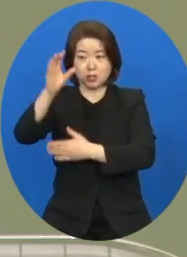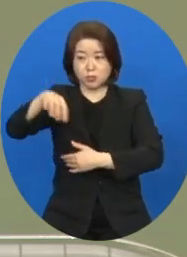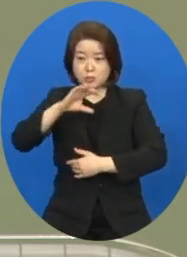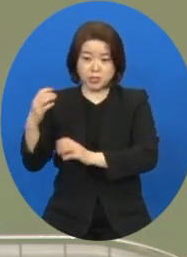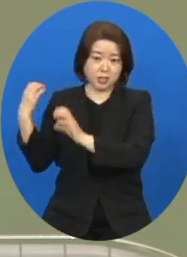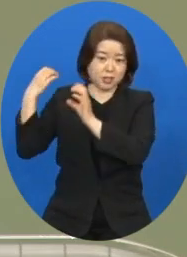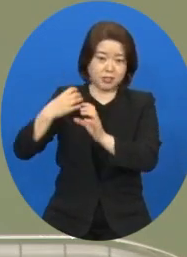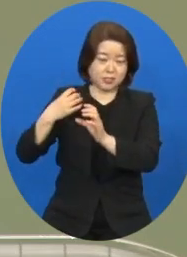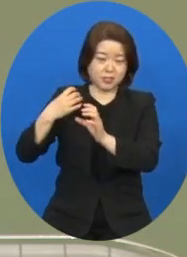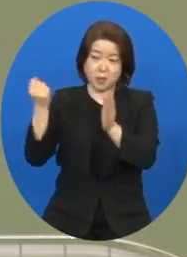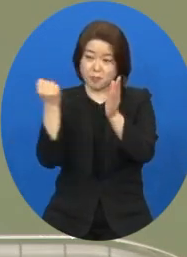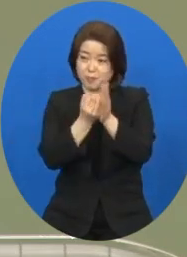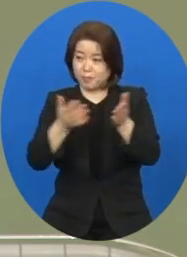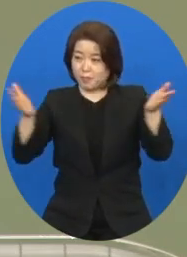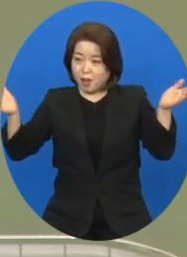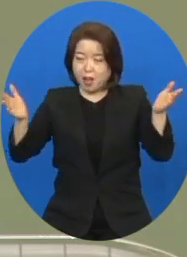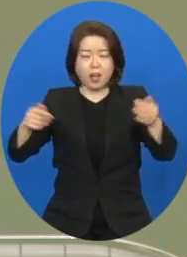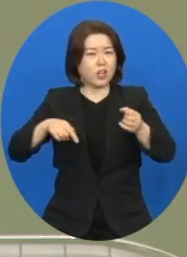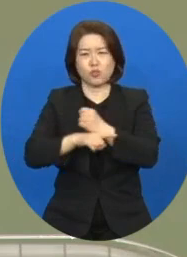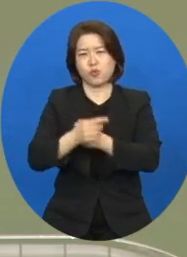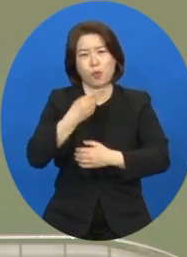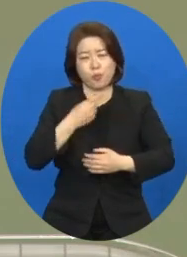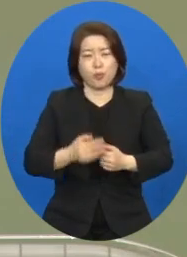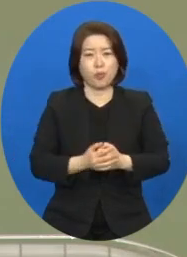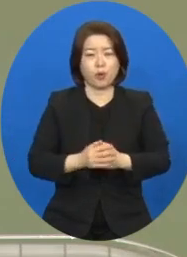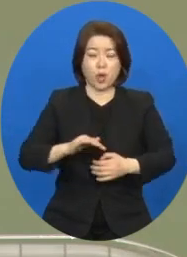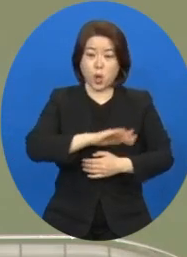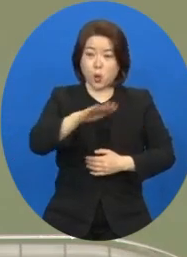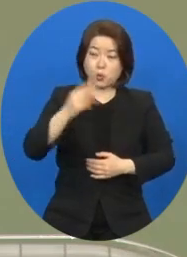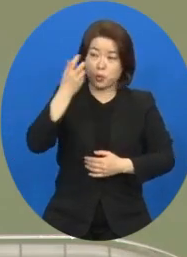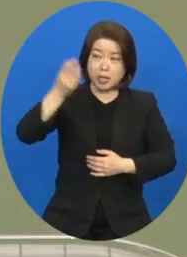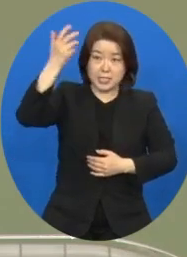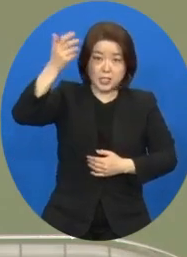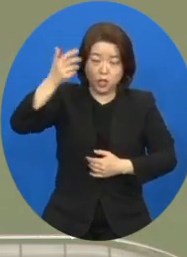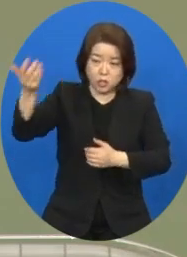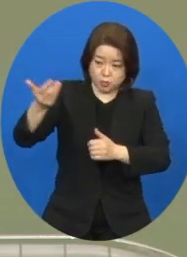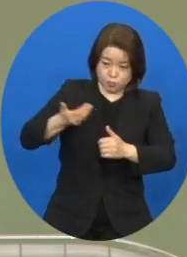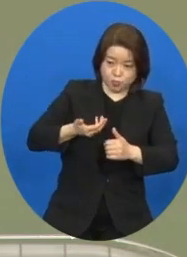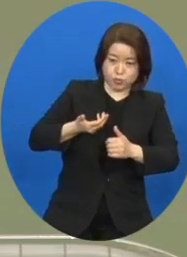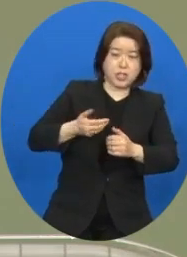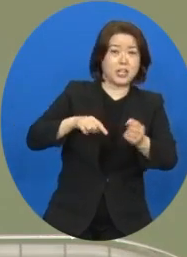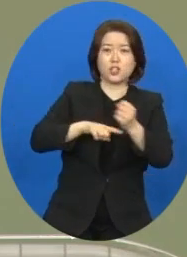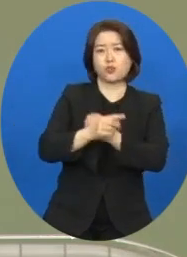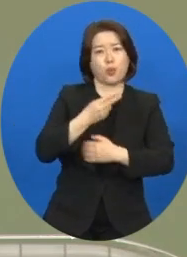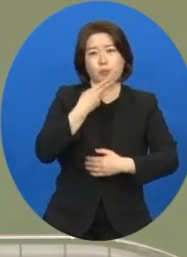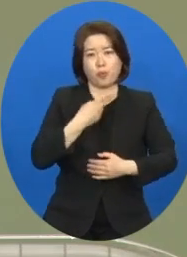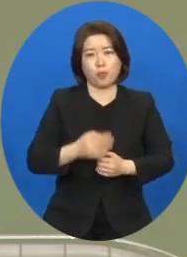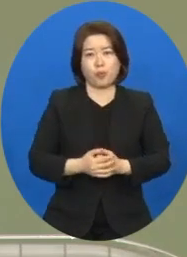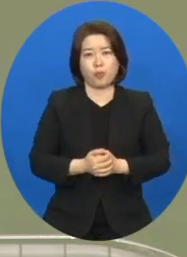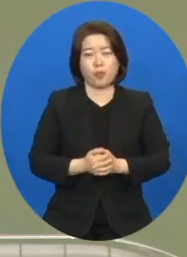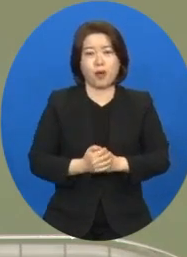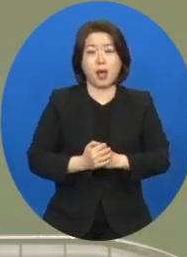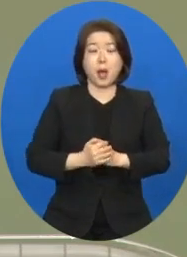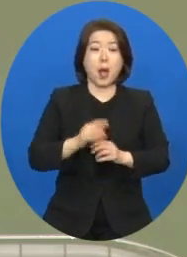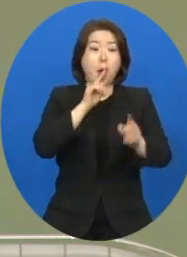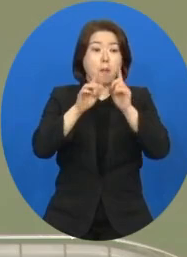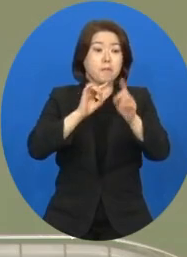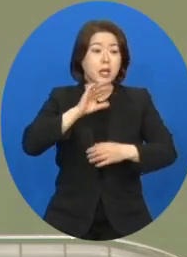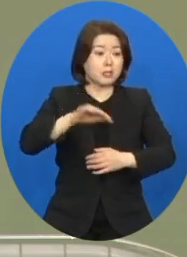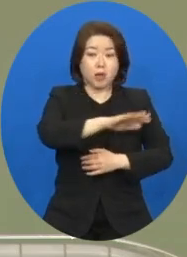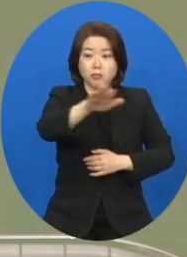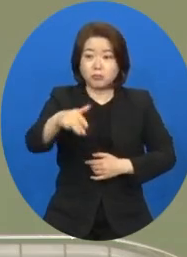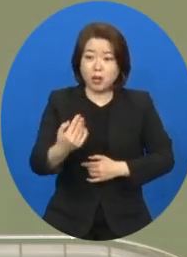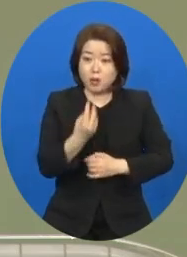지실 이유도 없어요. 우리에게 성령을 보내실 이유도 없어요. 아니 말씀만 하면 다 살 수